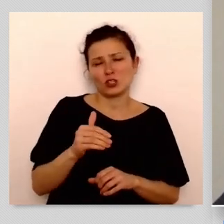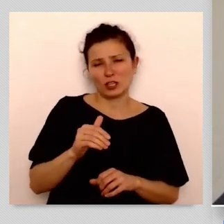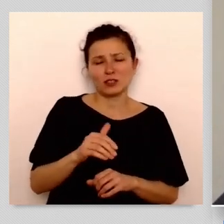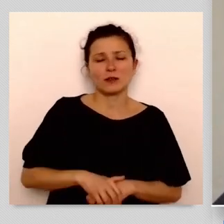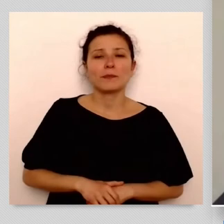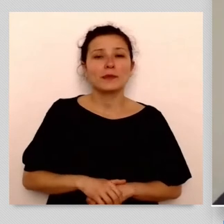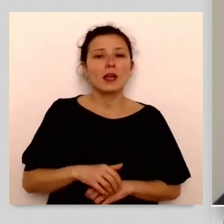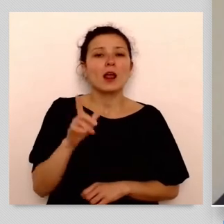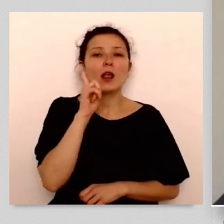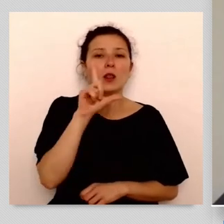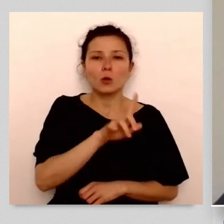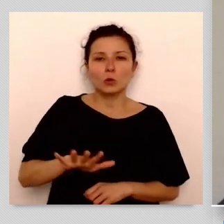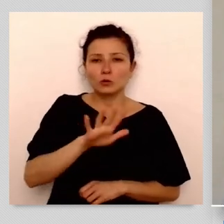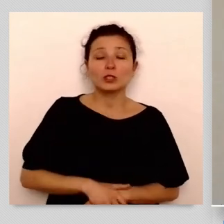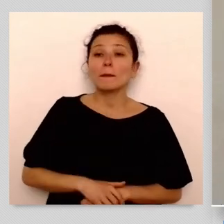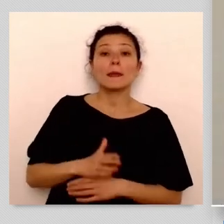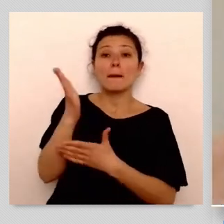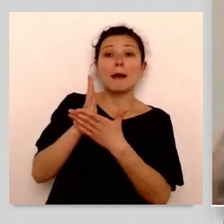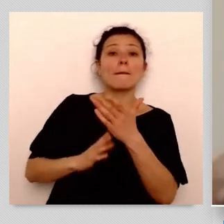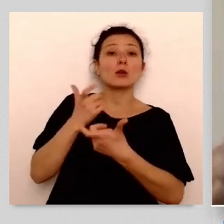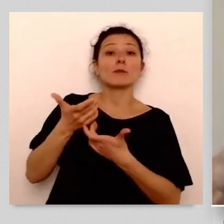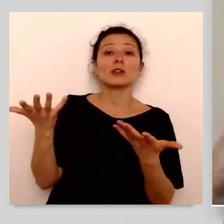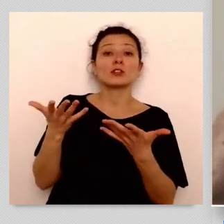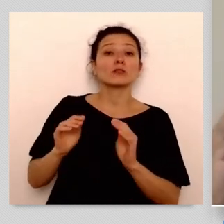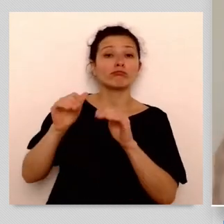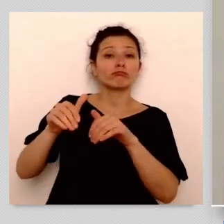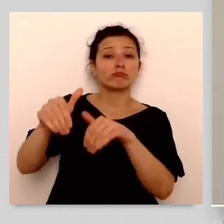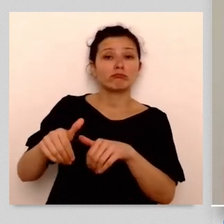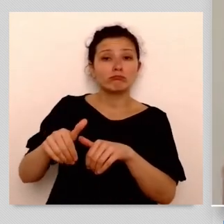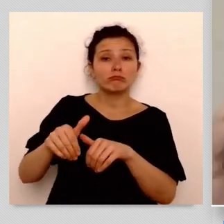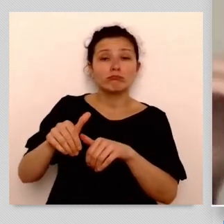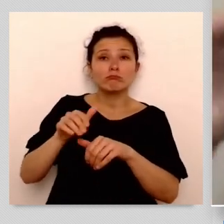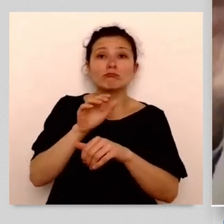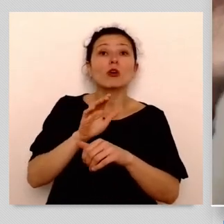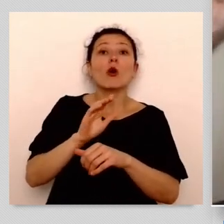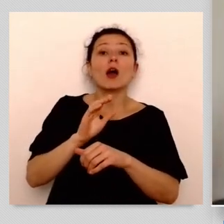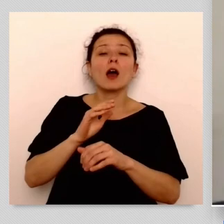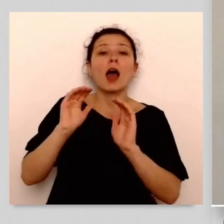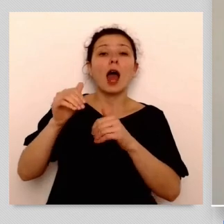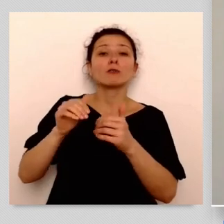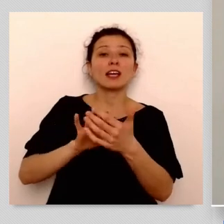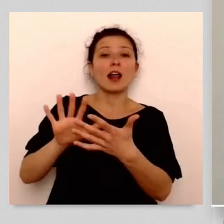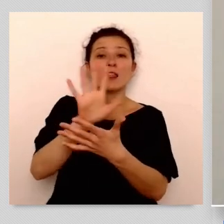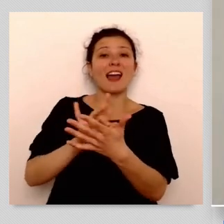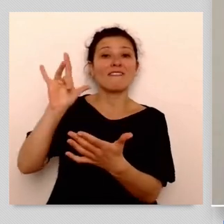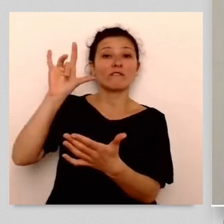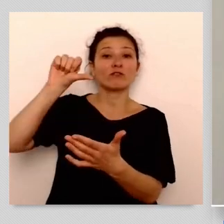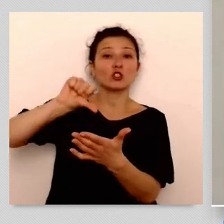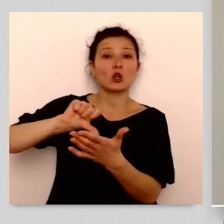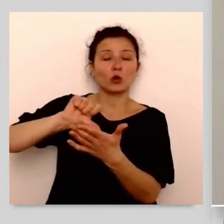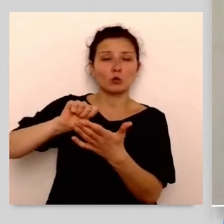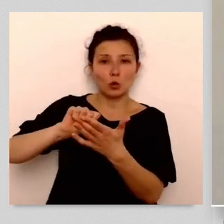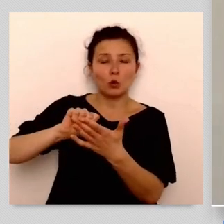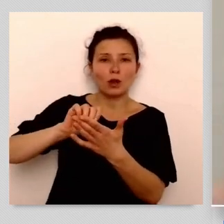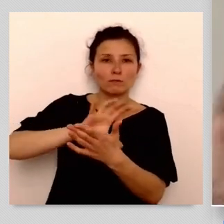które się sporządza w Australii, mają Australię w środku i ta elipsa, którą my też